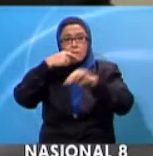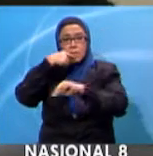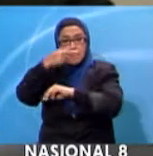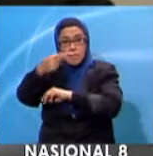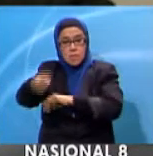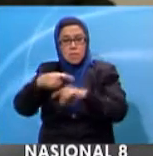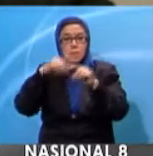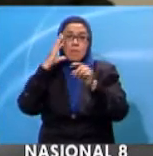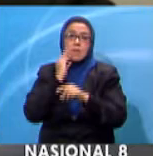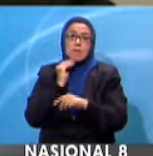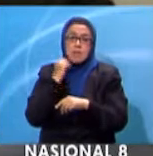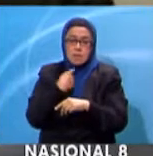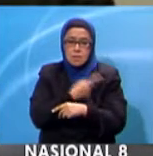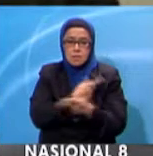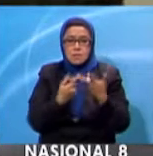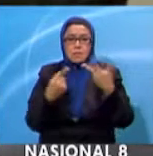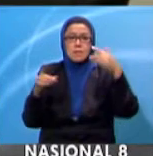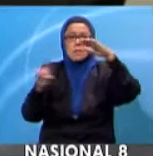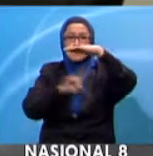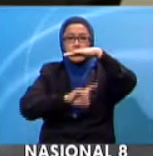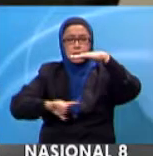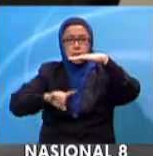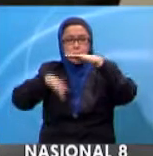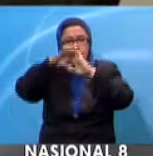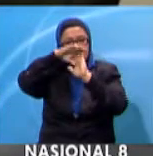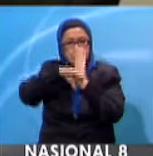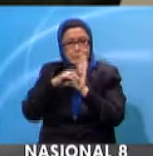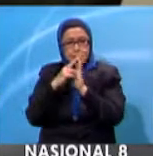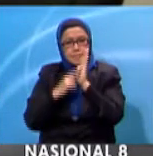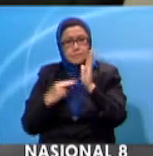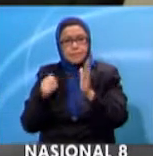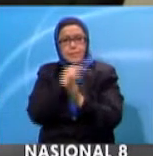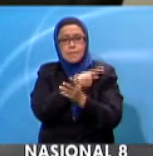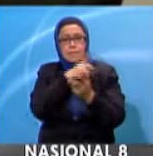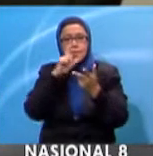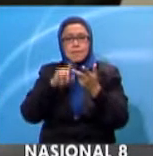kita, dasar-dasar kita dan juga dalam mengambil kira